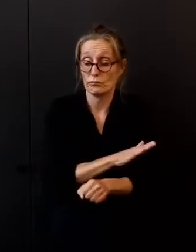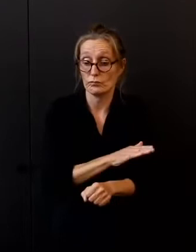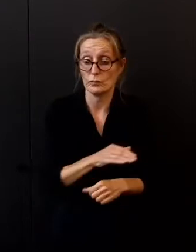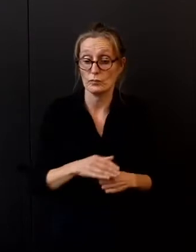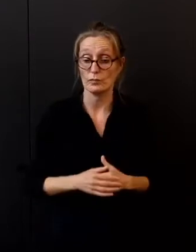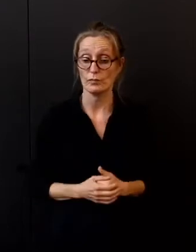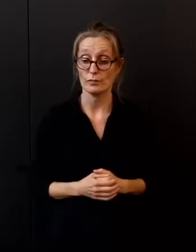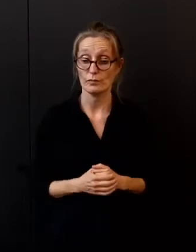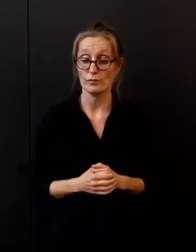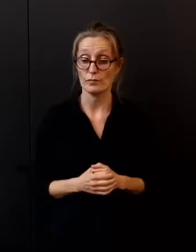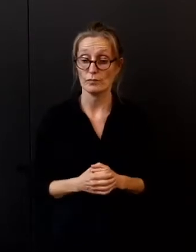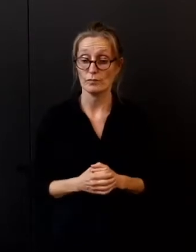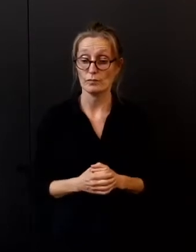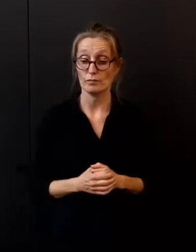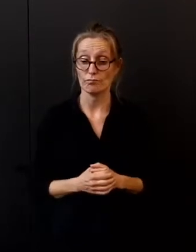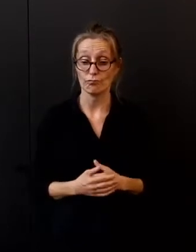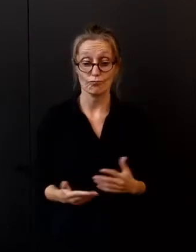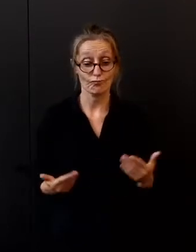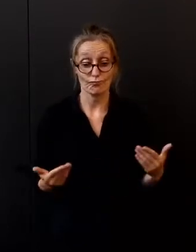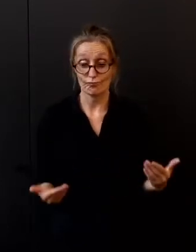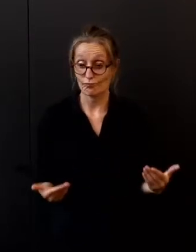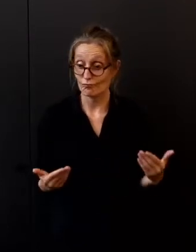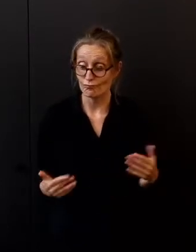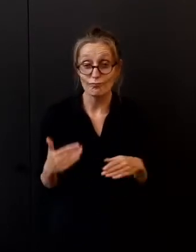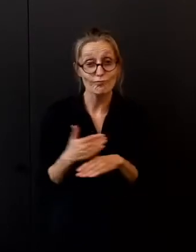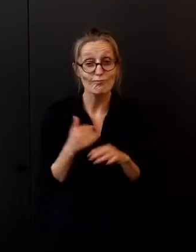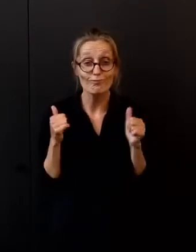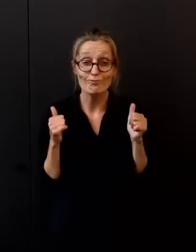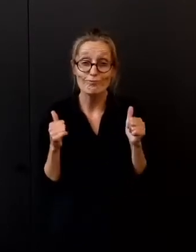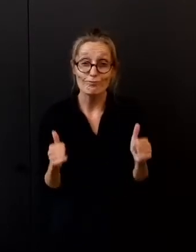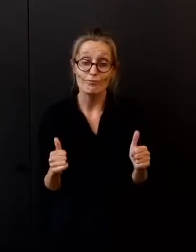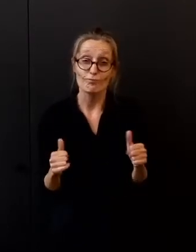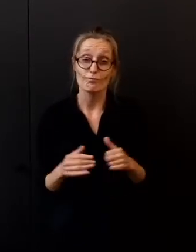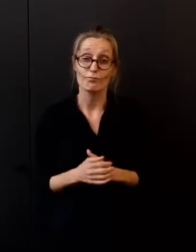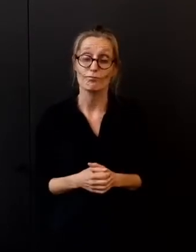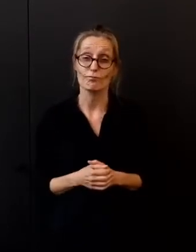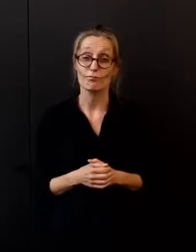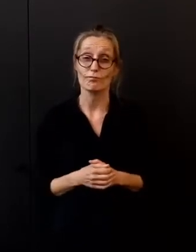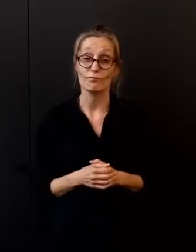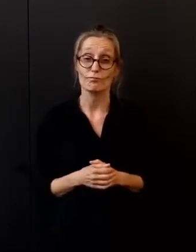Donc, pour l'instant, ça se passe très bien.